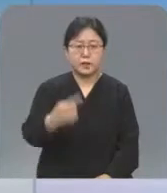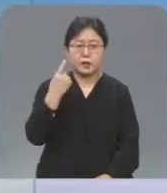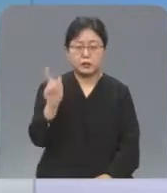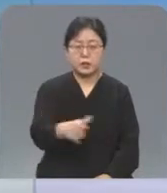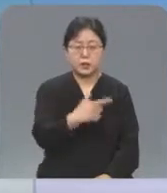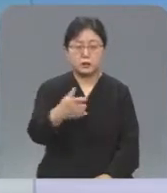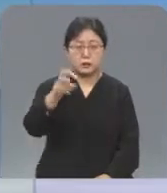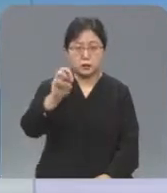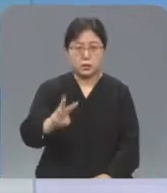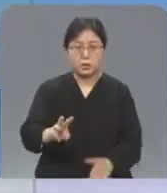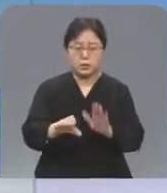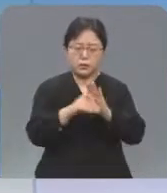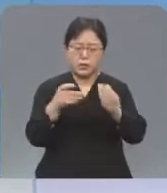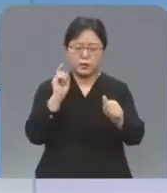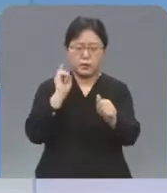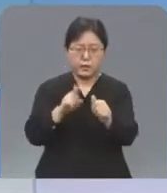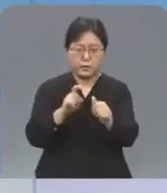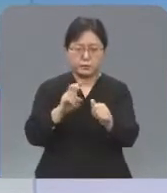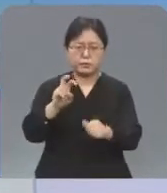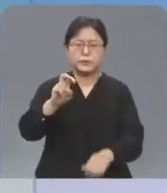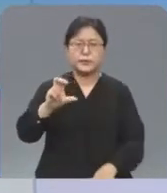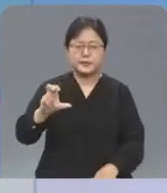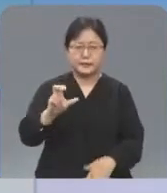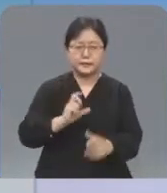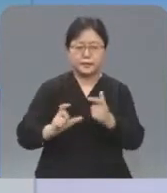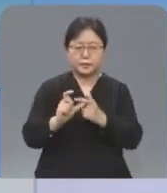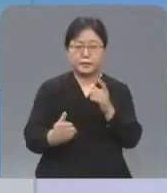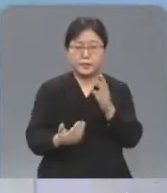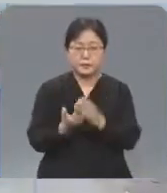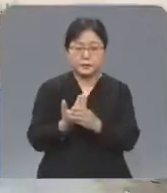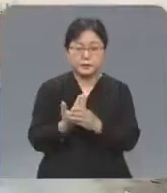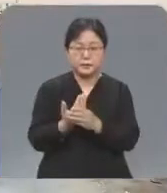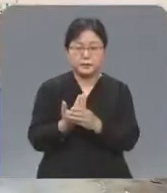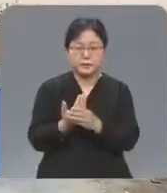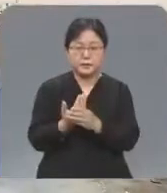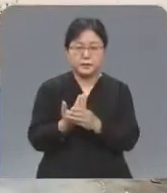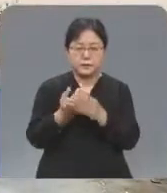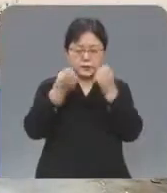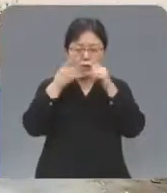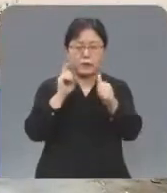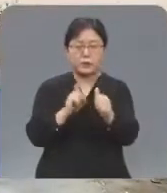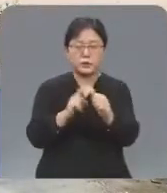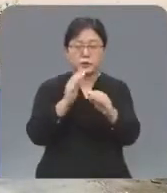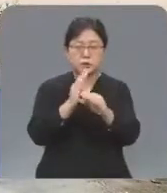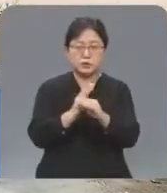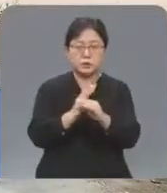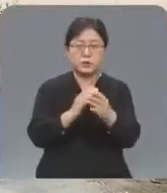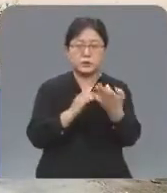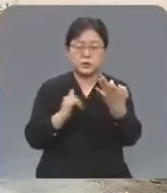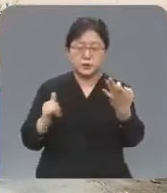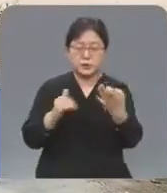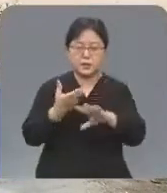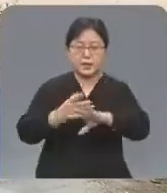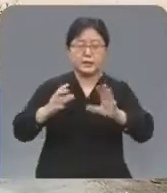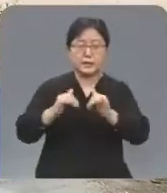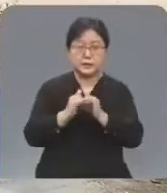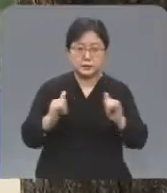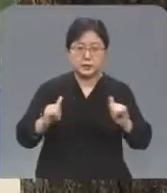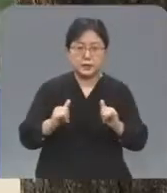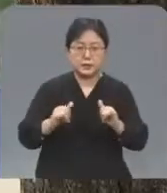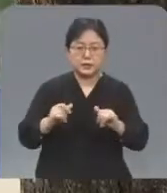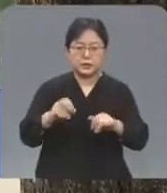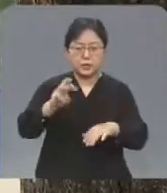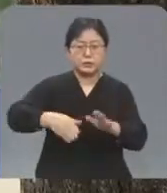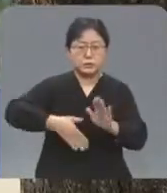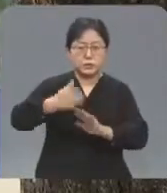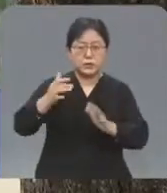어제 하루 광주에서는 코로나19 확진자 25명이 추가되었습니다. 신규 확진자 가운데 14명은 외국인으로 주로